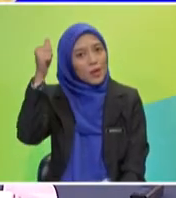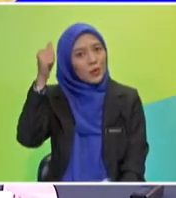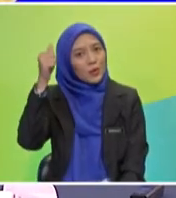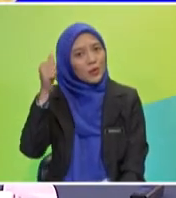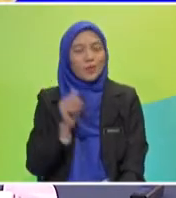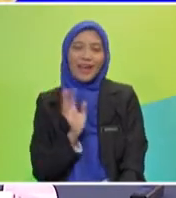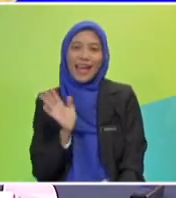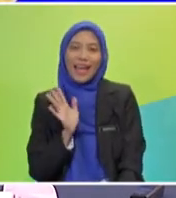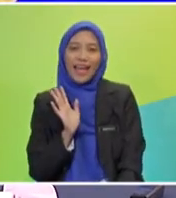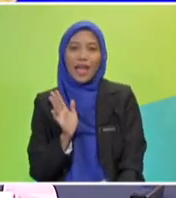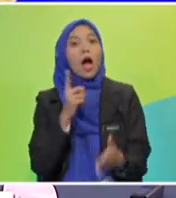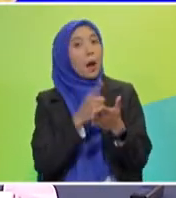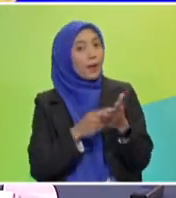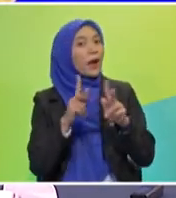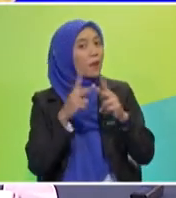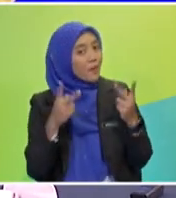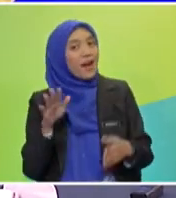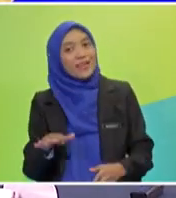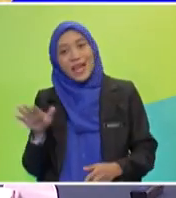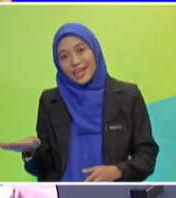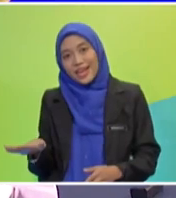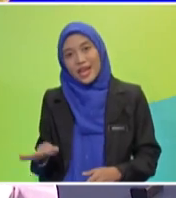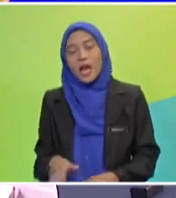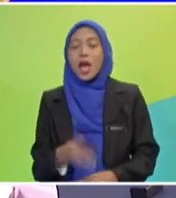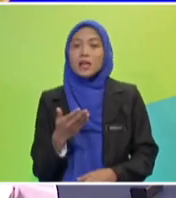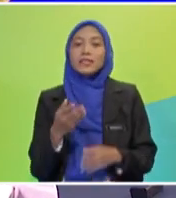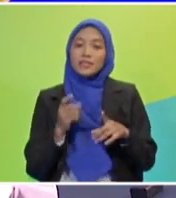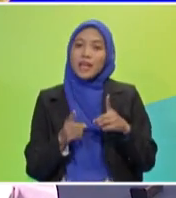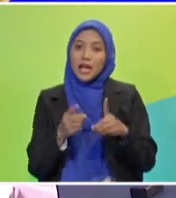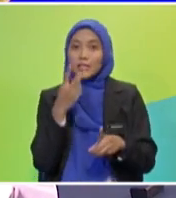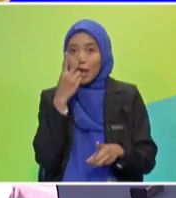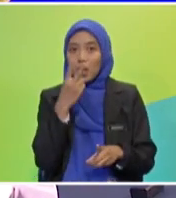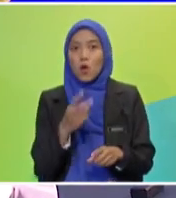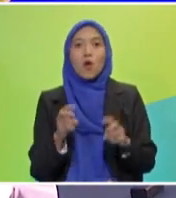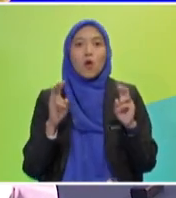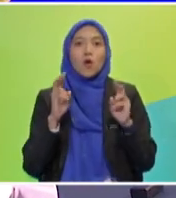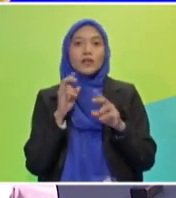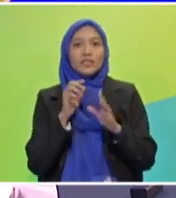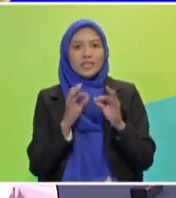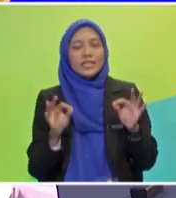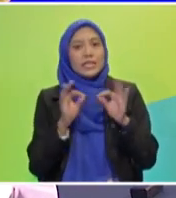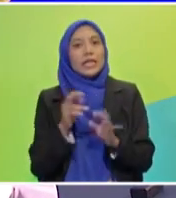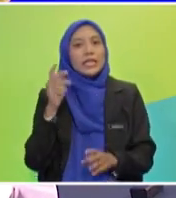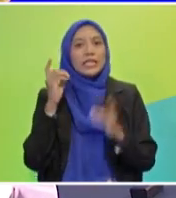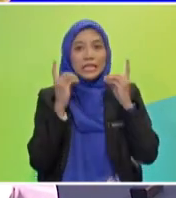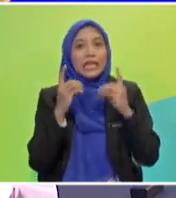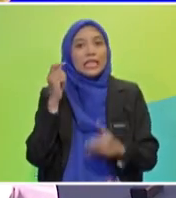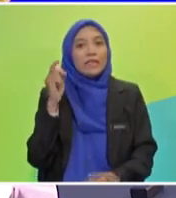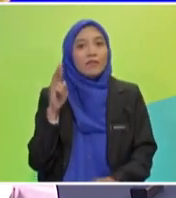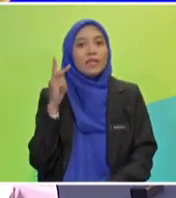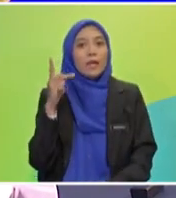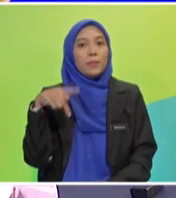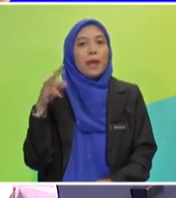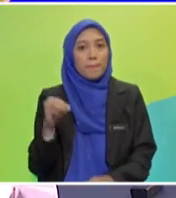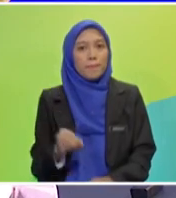Assalamualaikum. Hai, apa khabar adik-adik? Anda sedang menonton slot tahap 1 di Didik TV KPM bertemankan saya